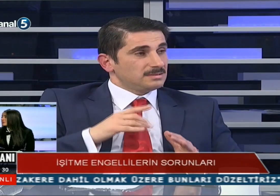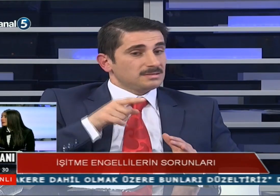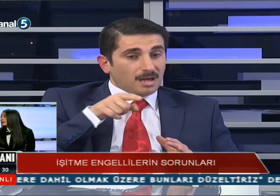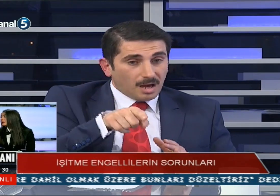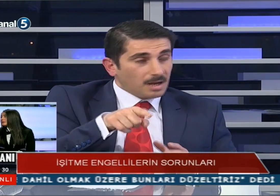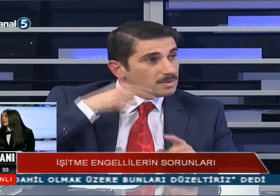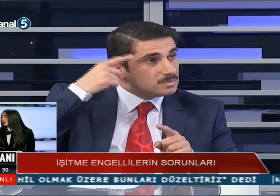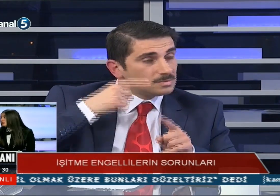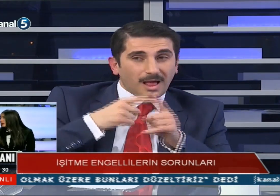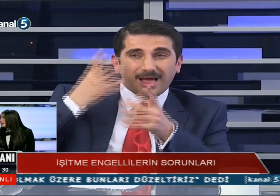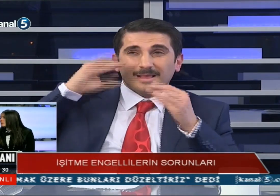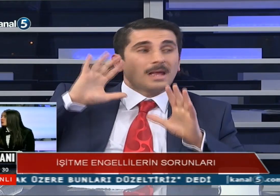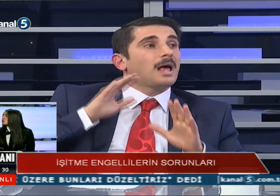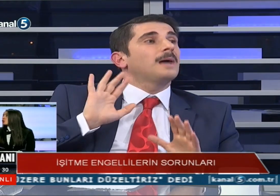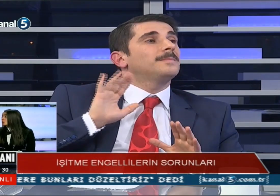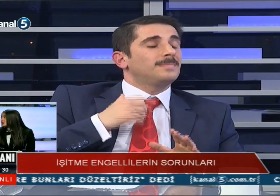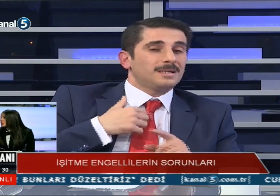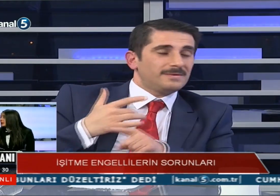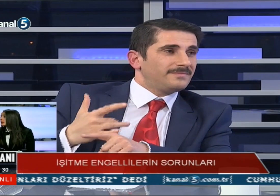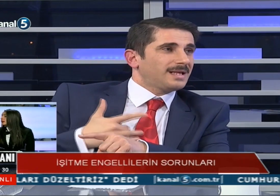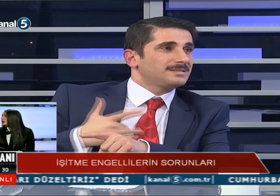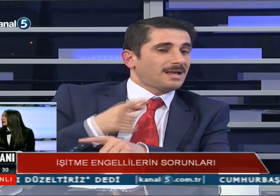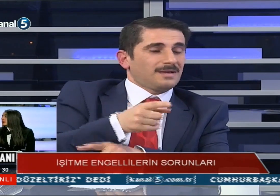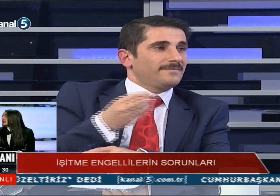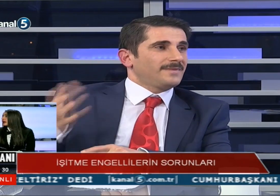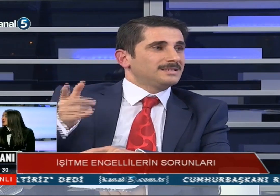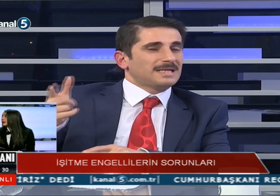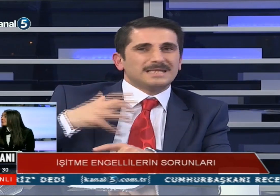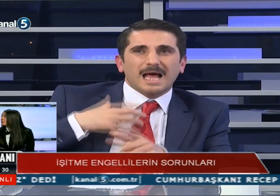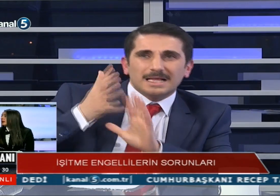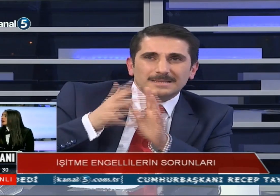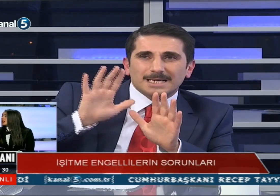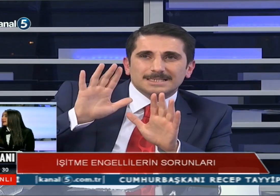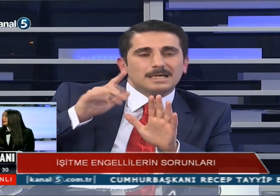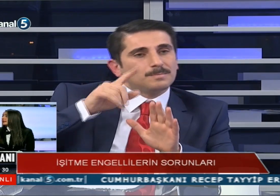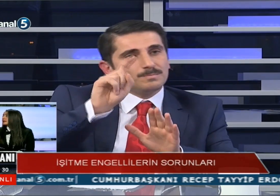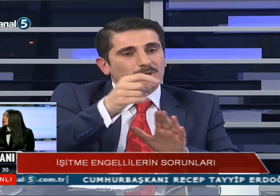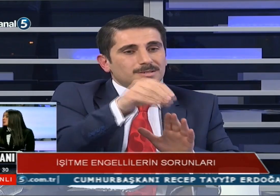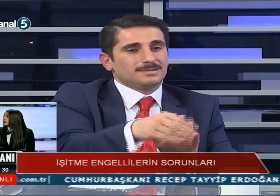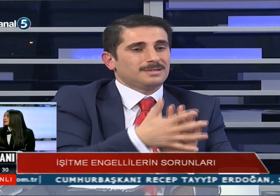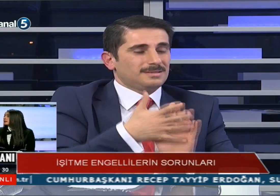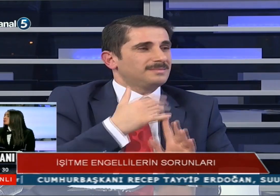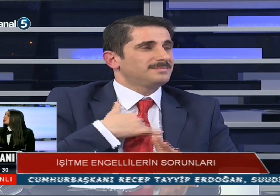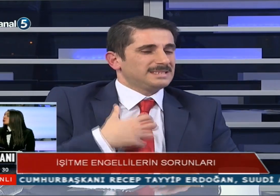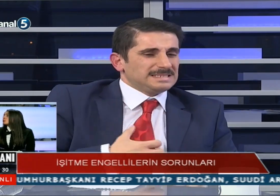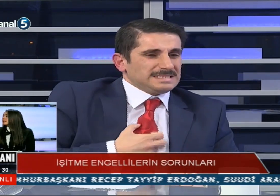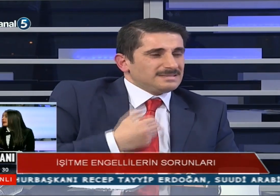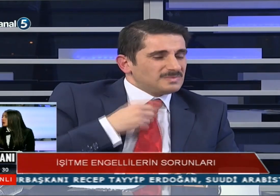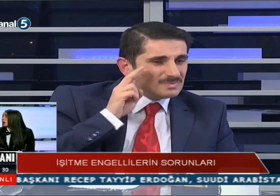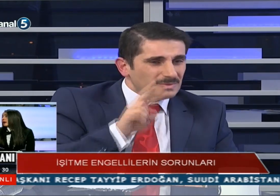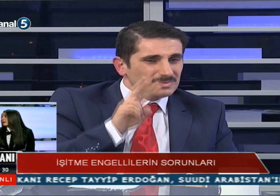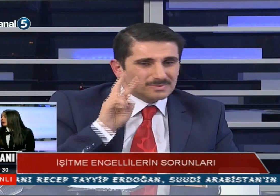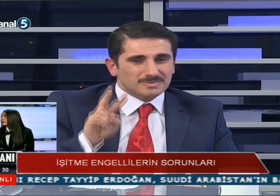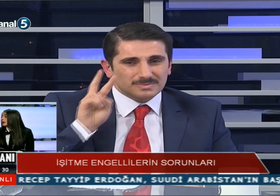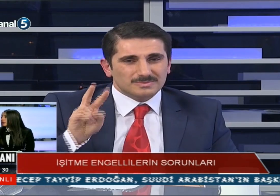ama bizler bunları yapamıyoruz. Onun için gerçekten işaret dili tercümanlarının bulundurulması gerekiyor.